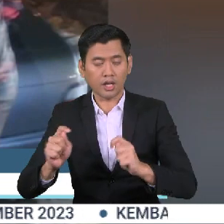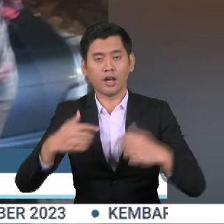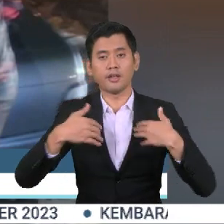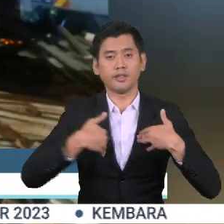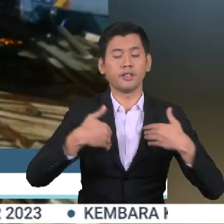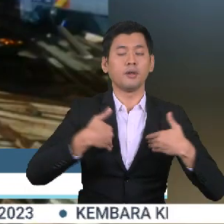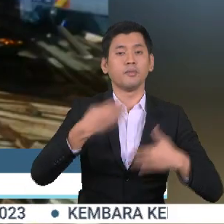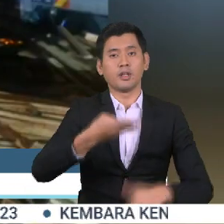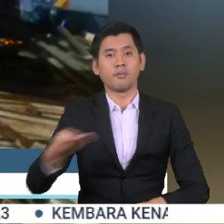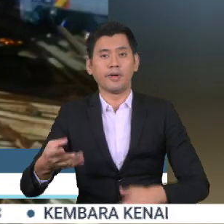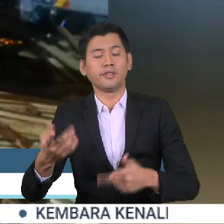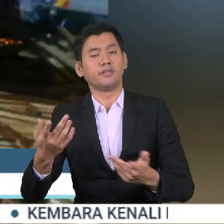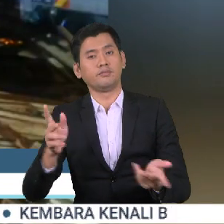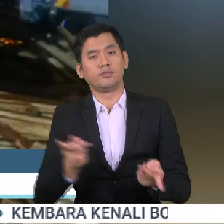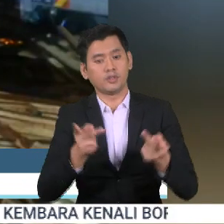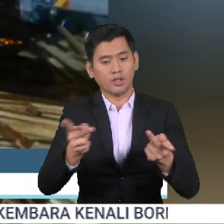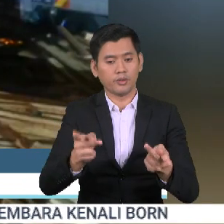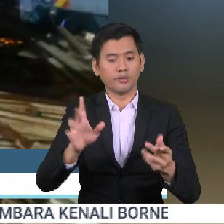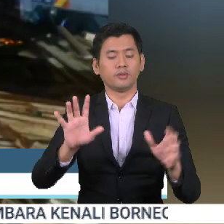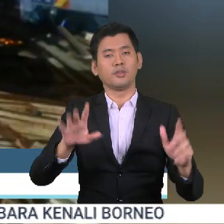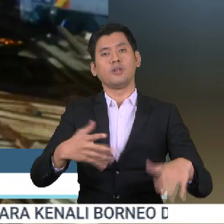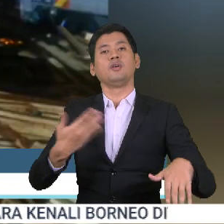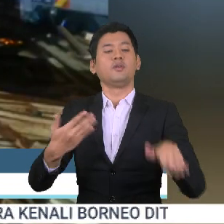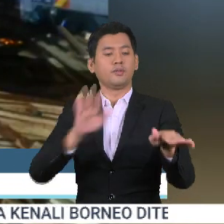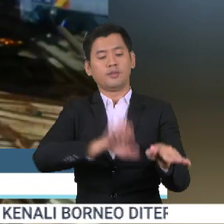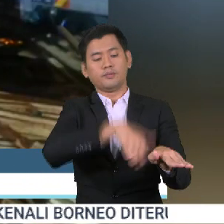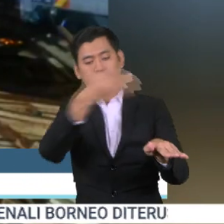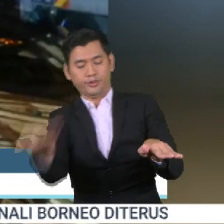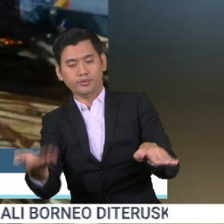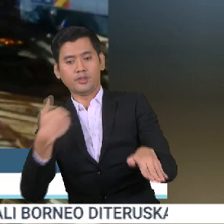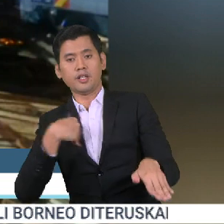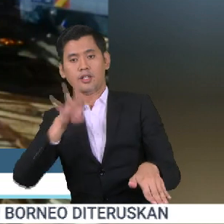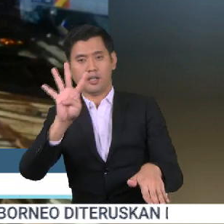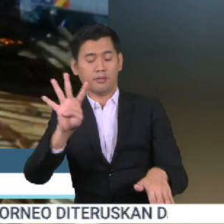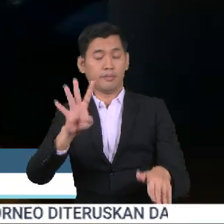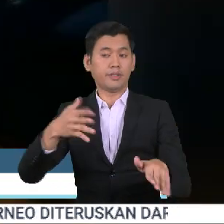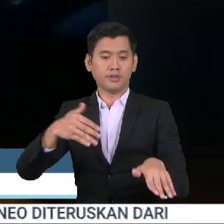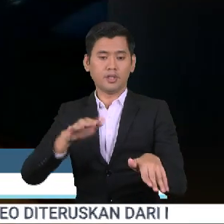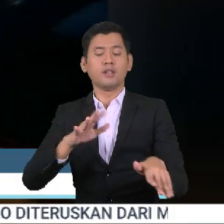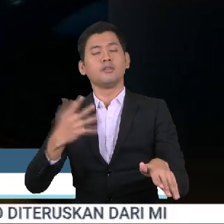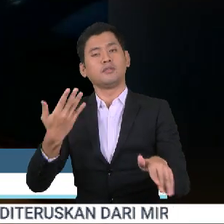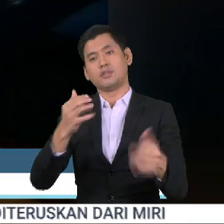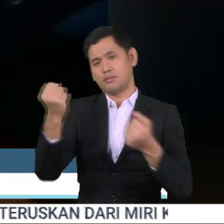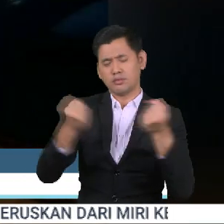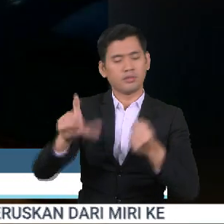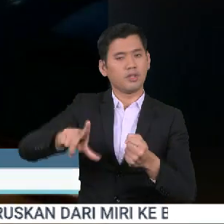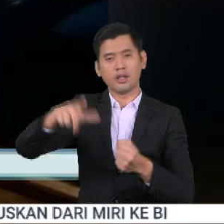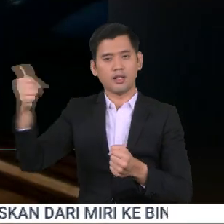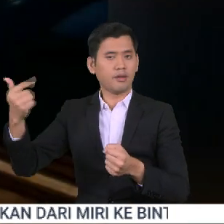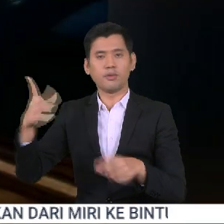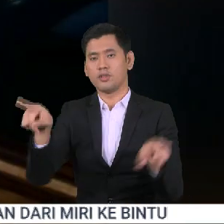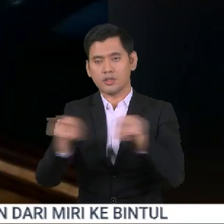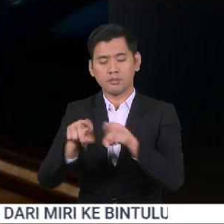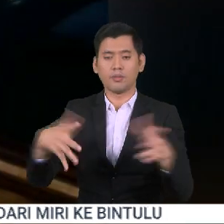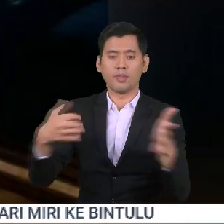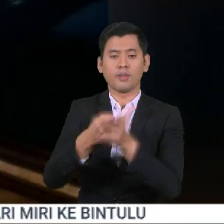kayu telah terbalik dan melintang Jalan Serta menyebabkan empat kendaraan lain terbabik dengan khas mangsa yang maut